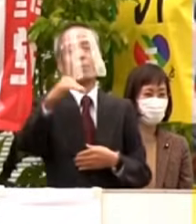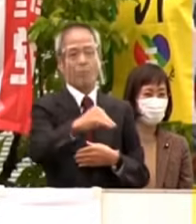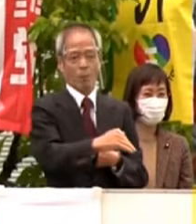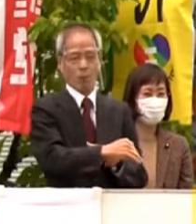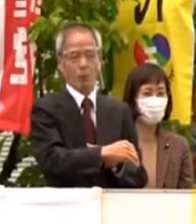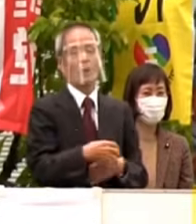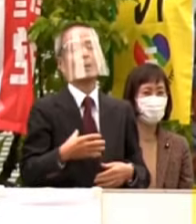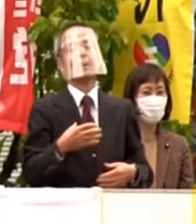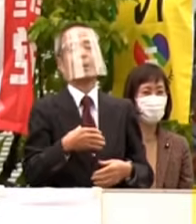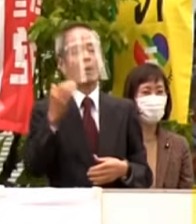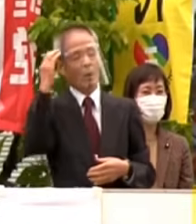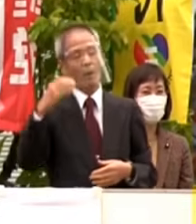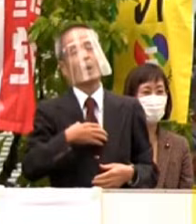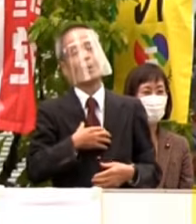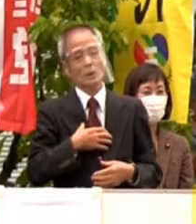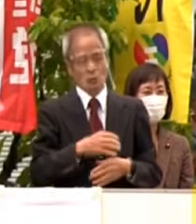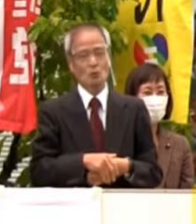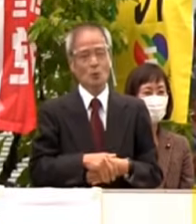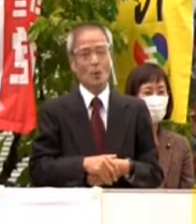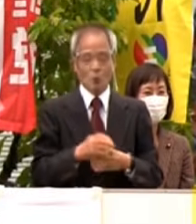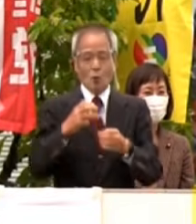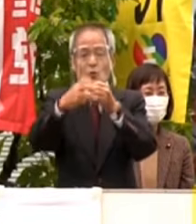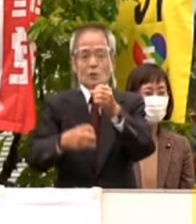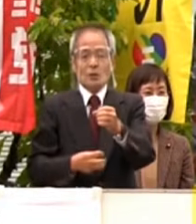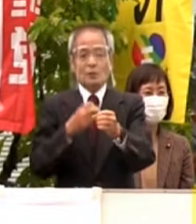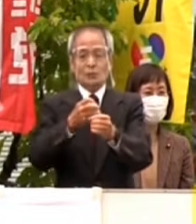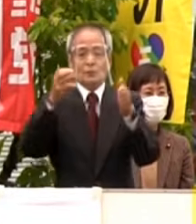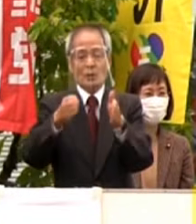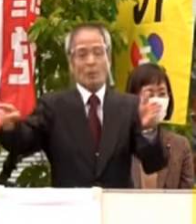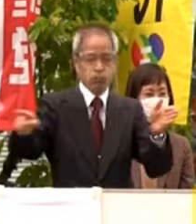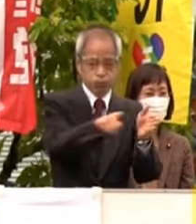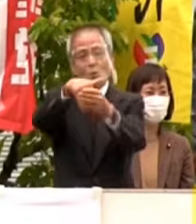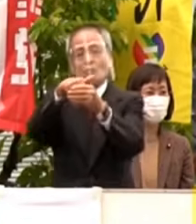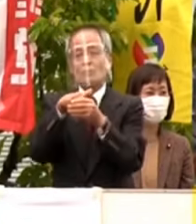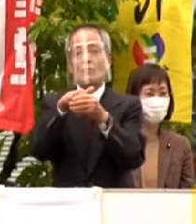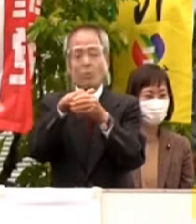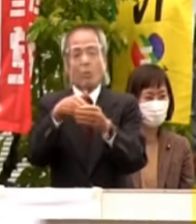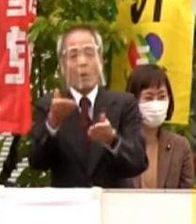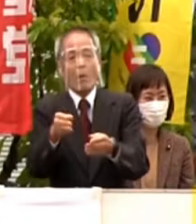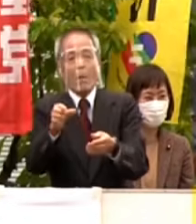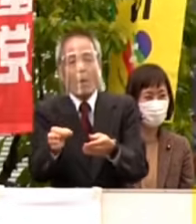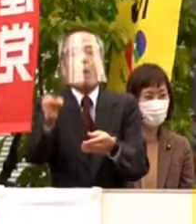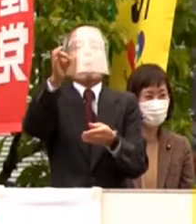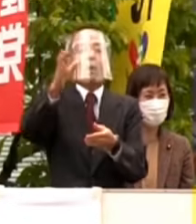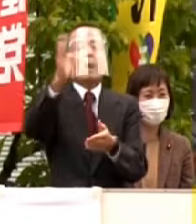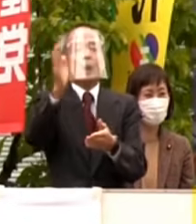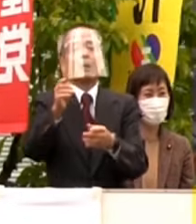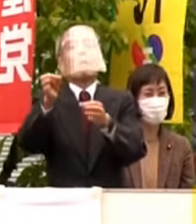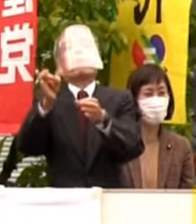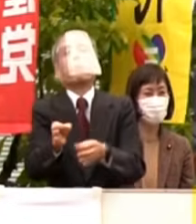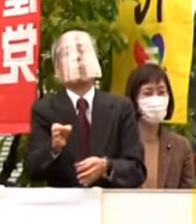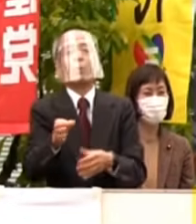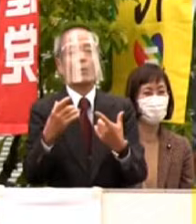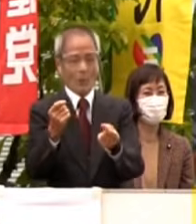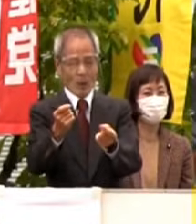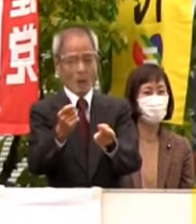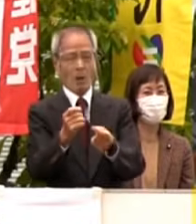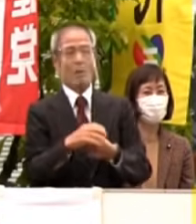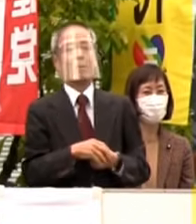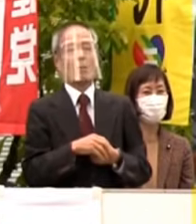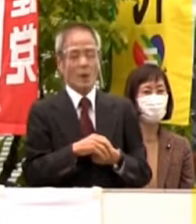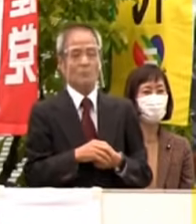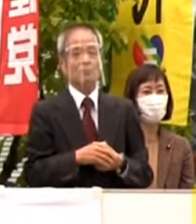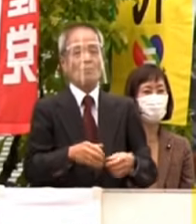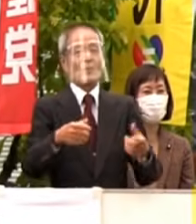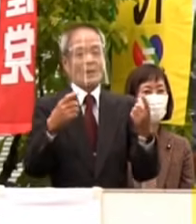ところを、30年間賃金が上がらなかったこの日本を変えるために、ぜひこの経済を変えていく政策をしっかり野党が